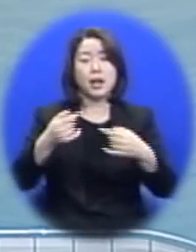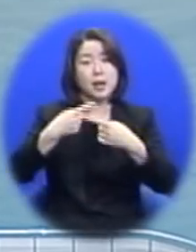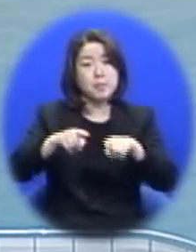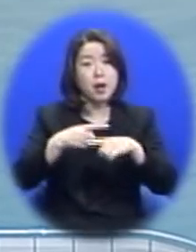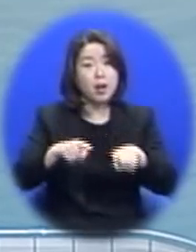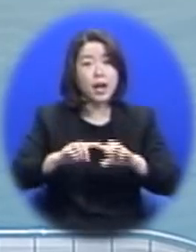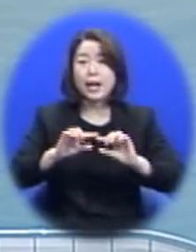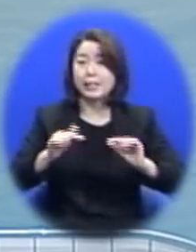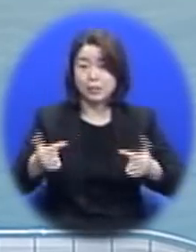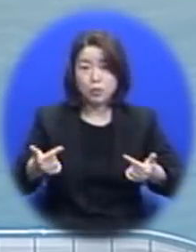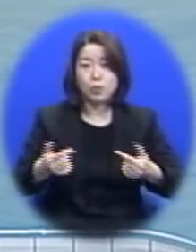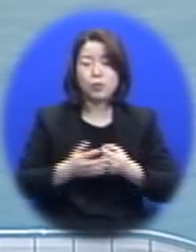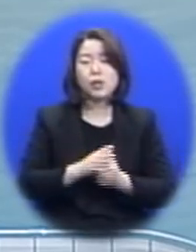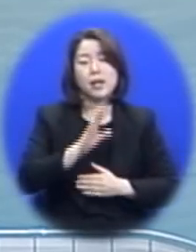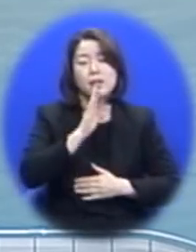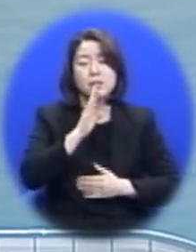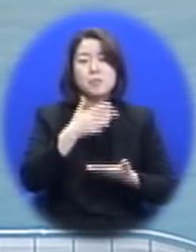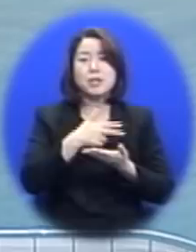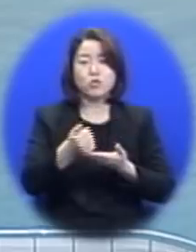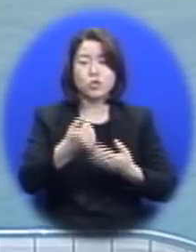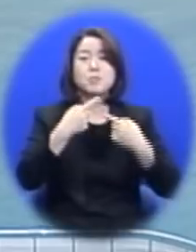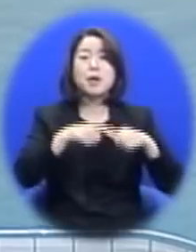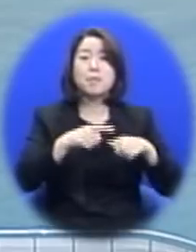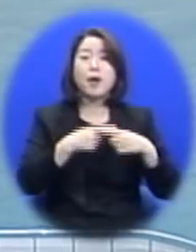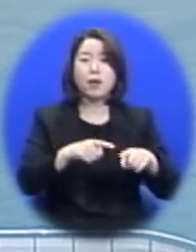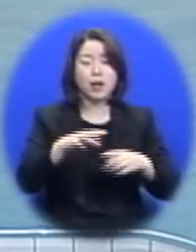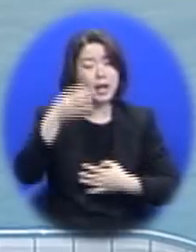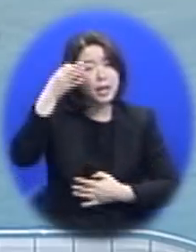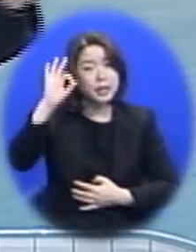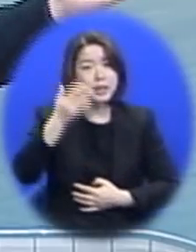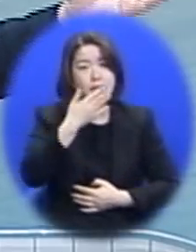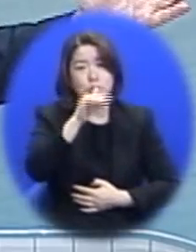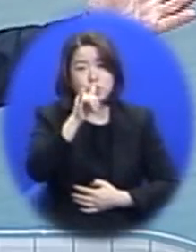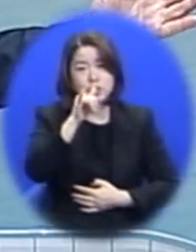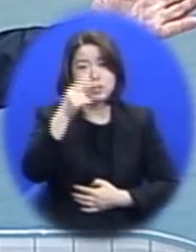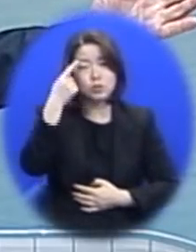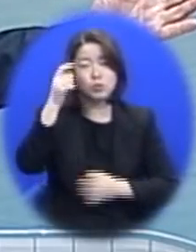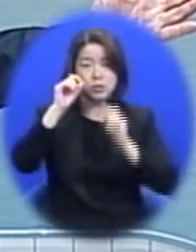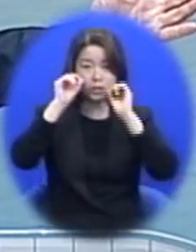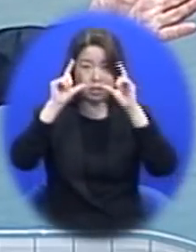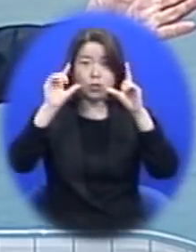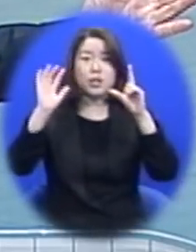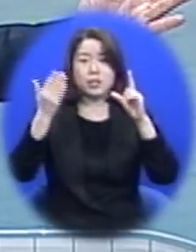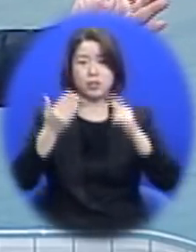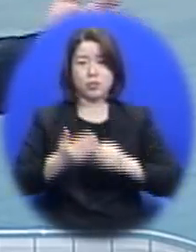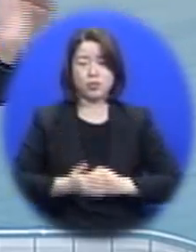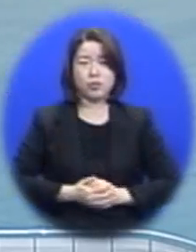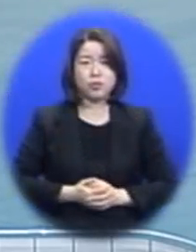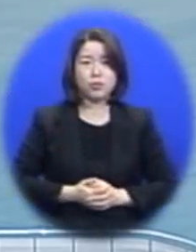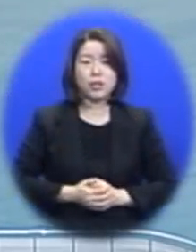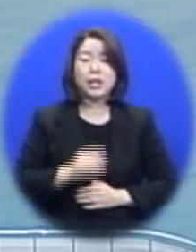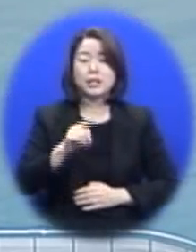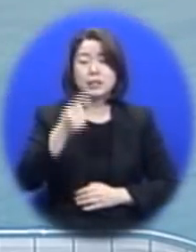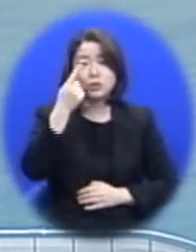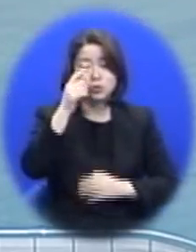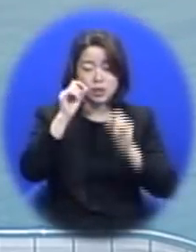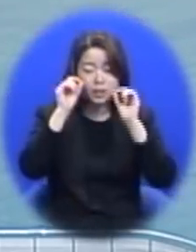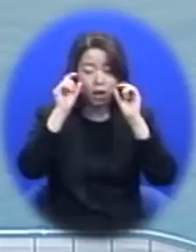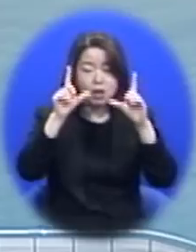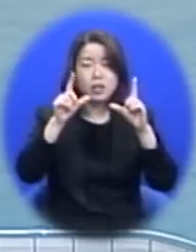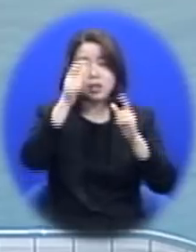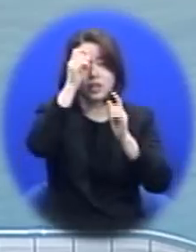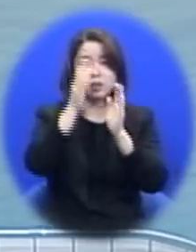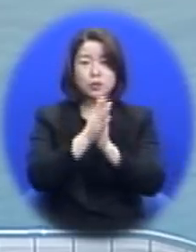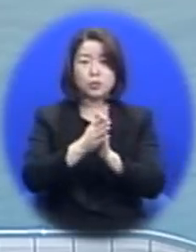아니고 정말 주님의 평가를 깨달을 수 있는 눈이 뜨이셔야 됩니다. 그 눈이 열리기를